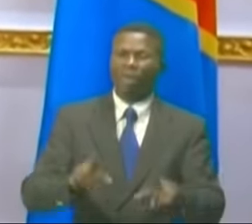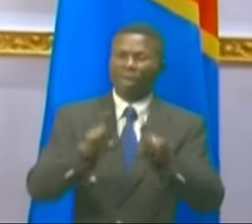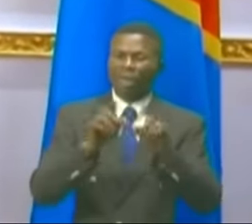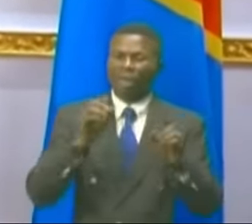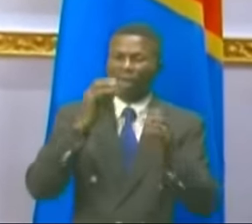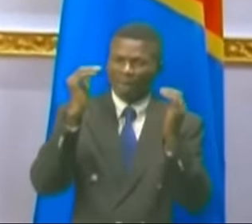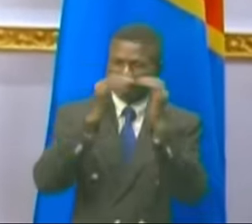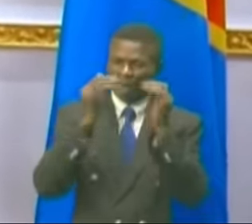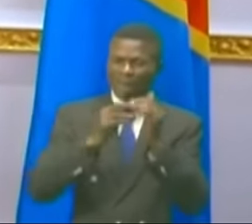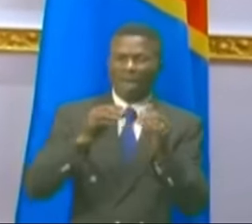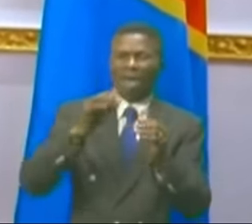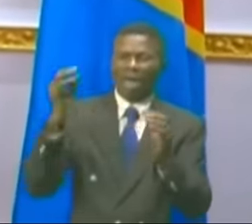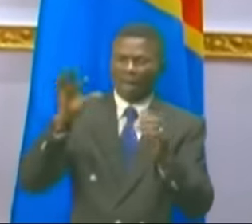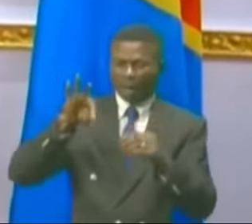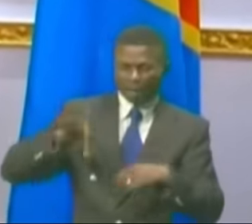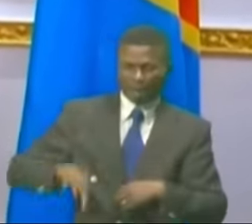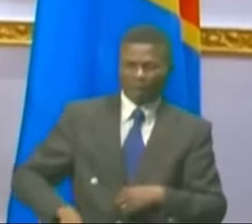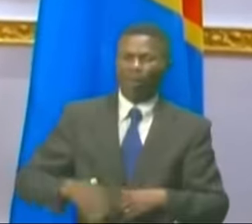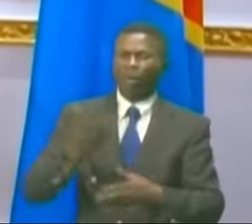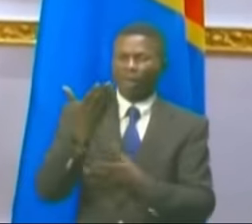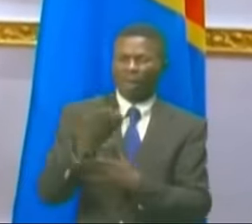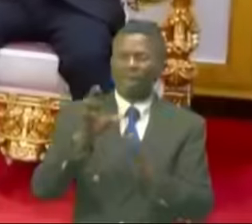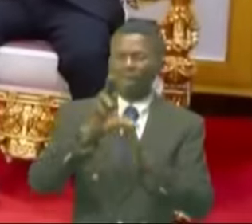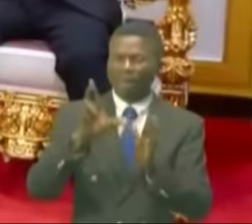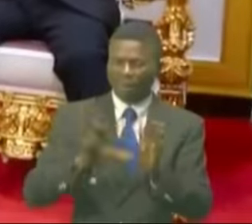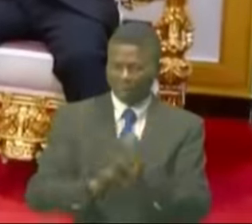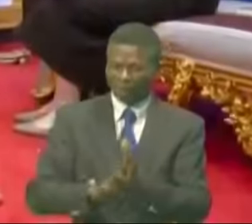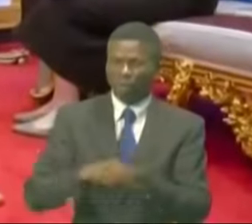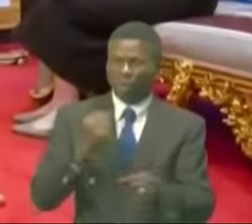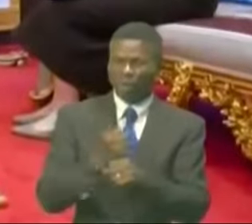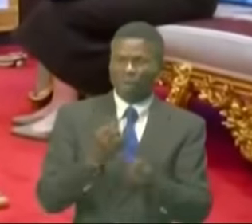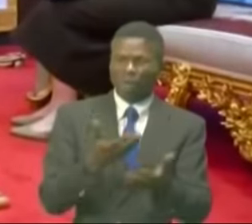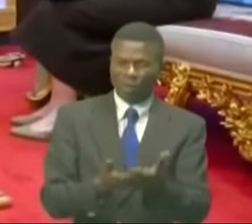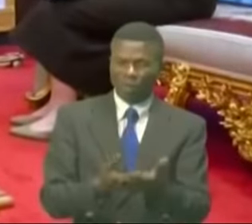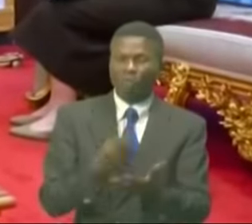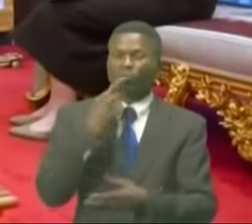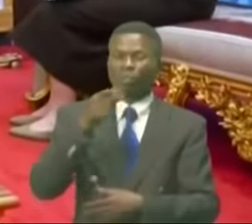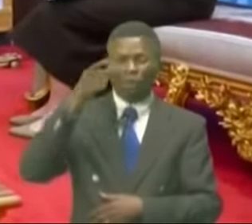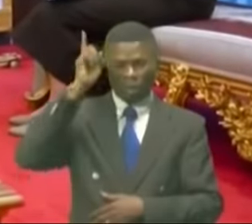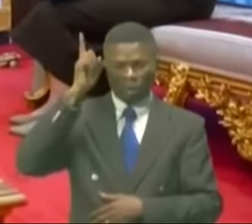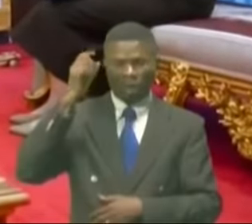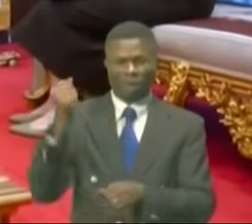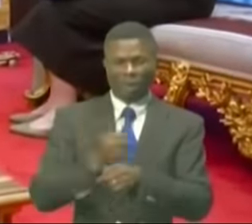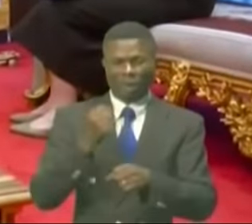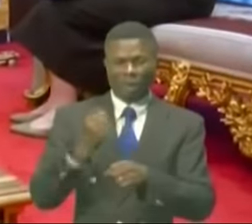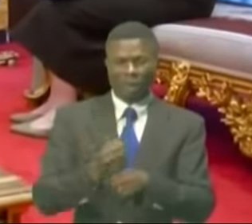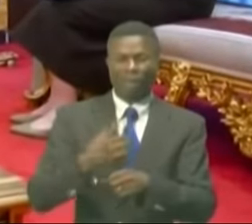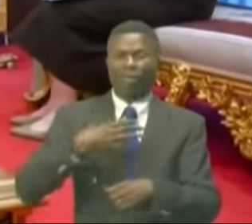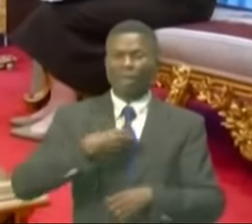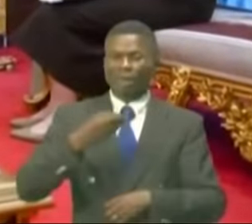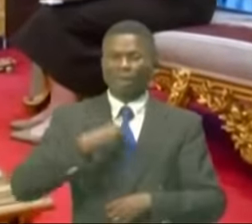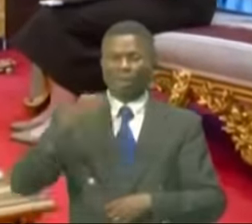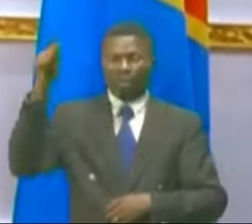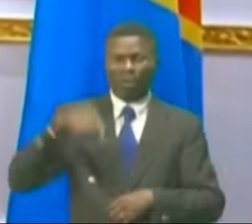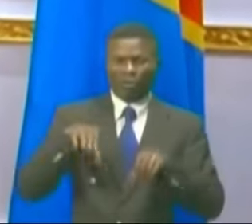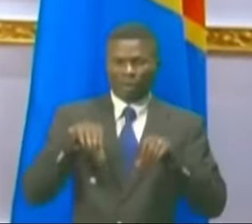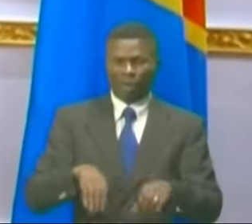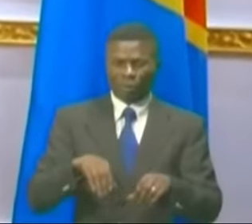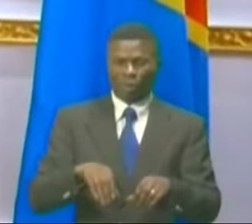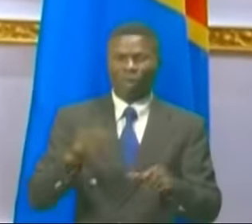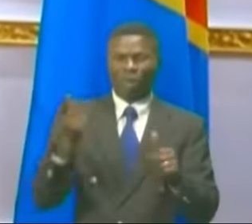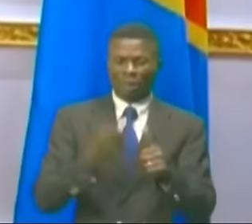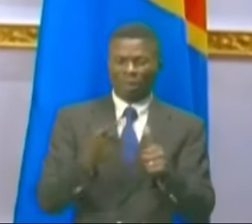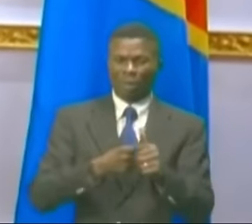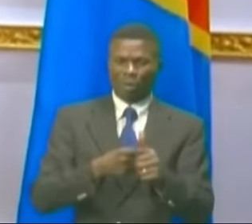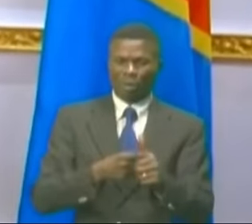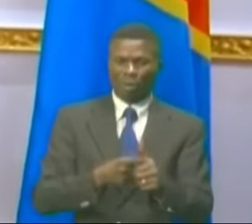en répondant aux exigences des passations des marchés. Jour d'aujourd'hui, la sous-traitance en RDC bénéficie d'une attention particulière